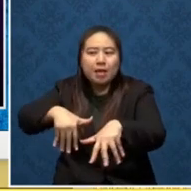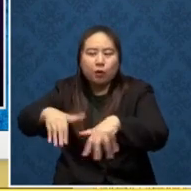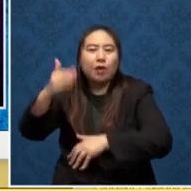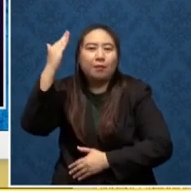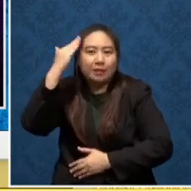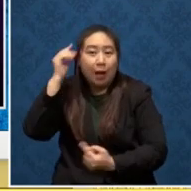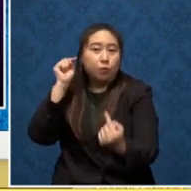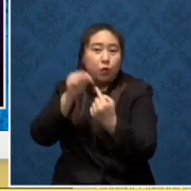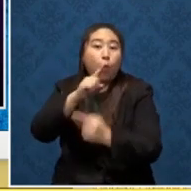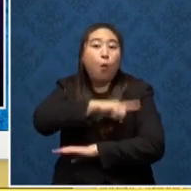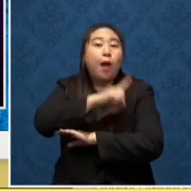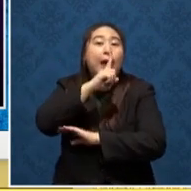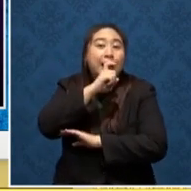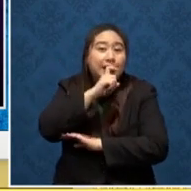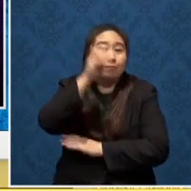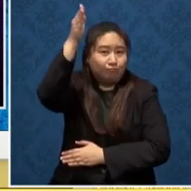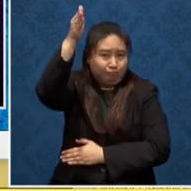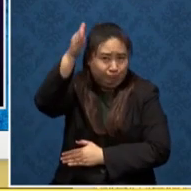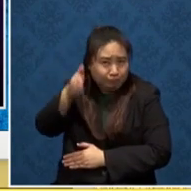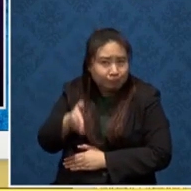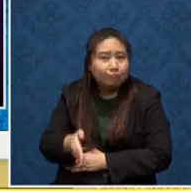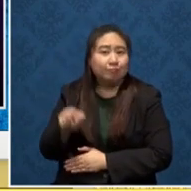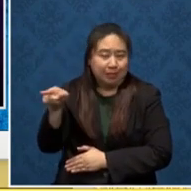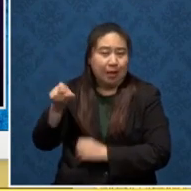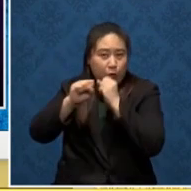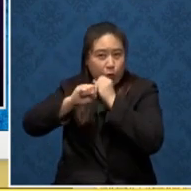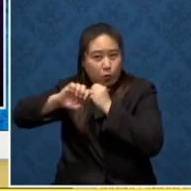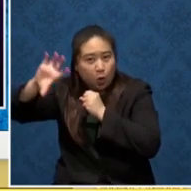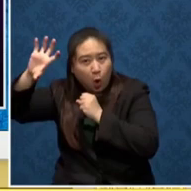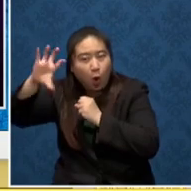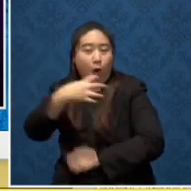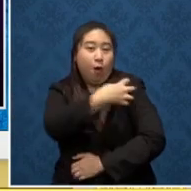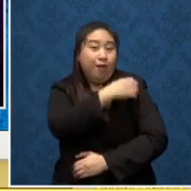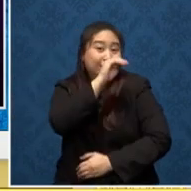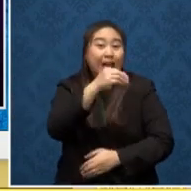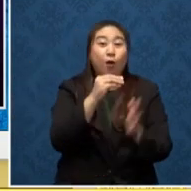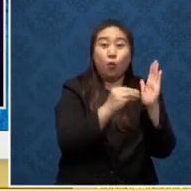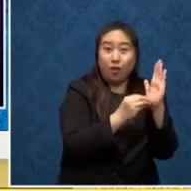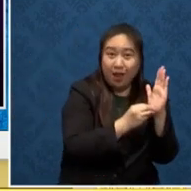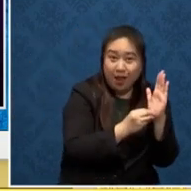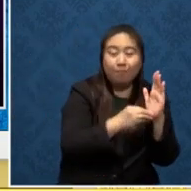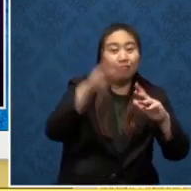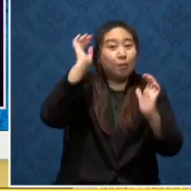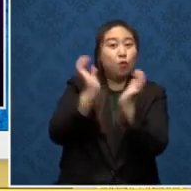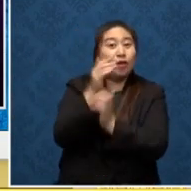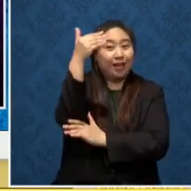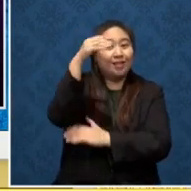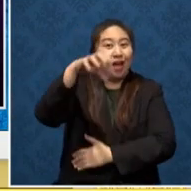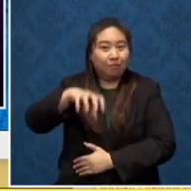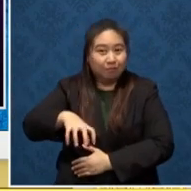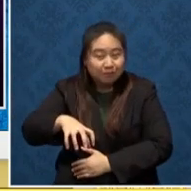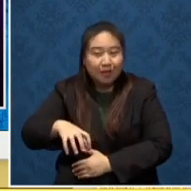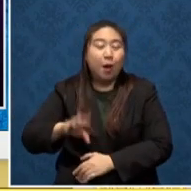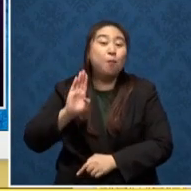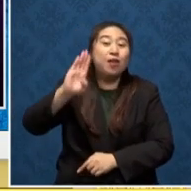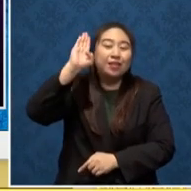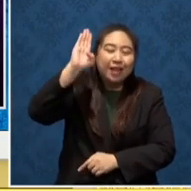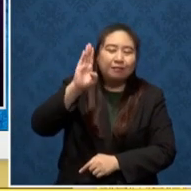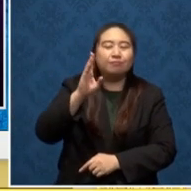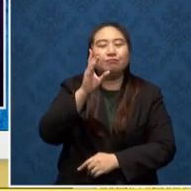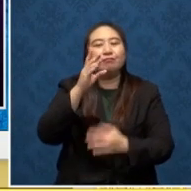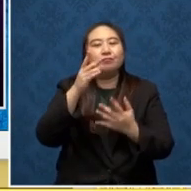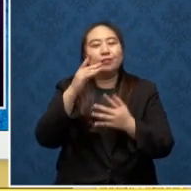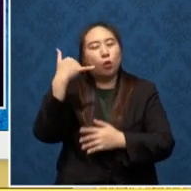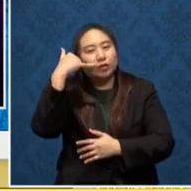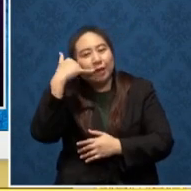ทุกวันอทิตย์ทางสำหงงานกรสต.ช.เองกรุงเทพมหาละครเองสำหงงานตำวนแ่งชาติแล้วก็ผปกรอบกจการทนคมนาค